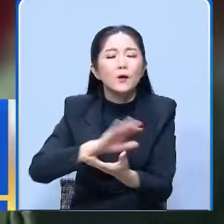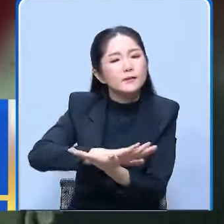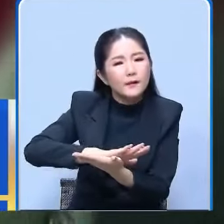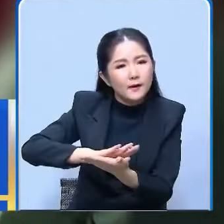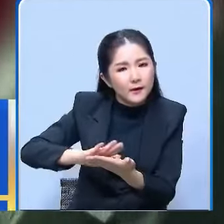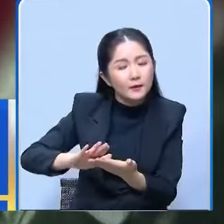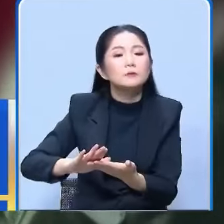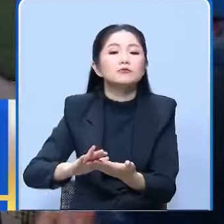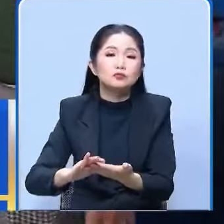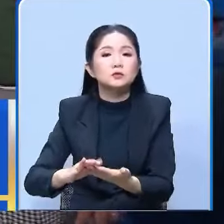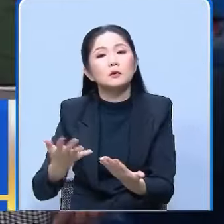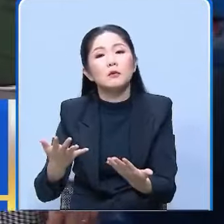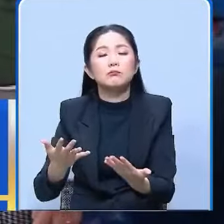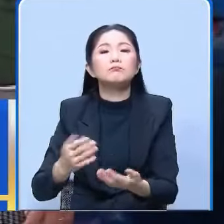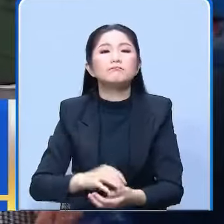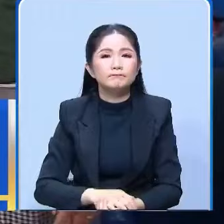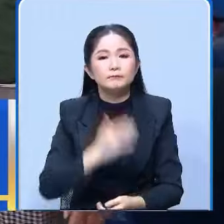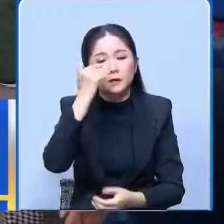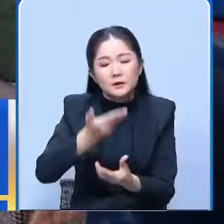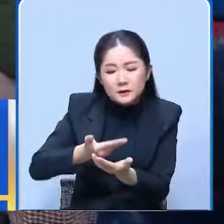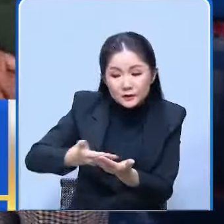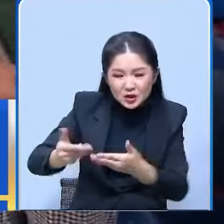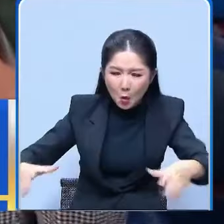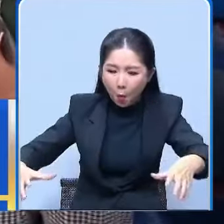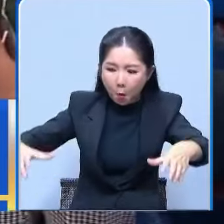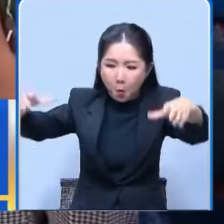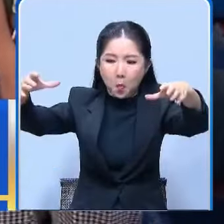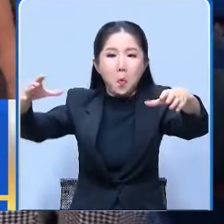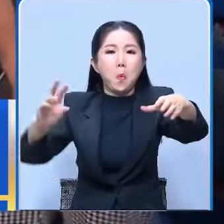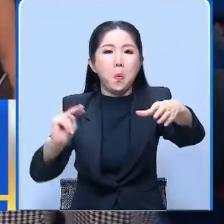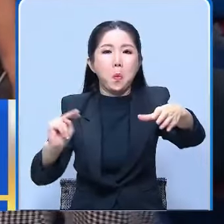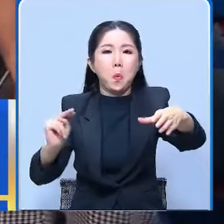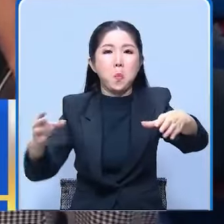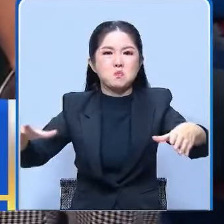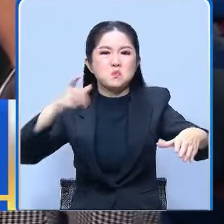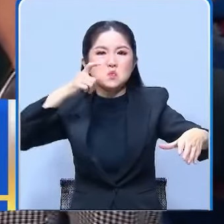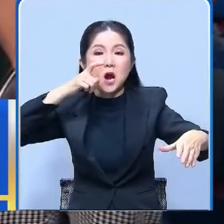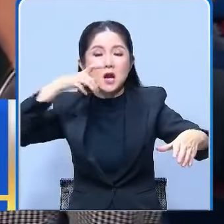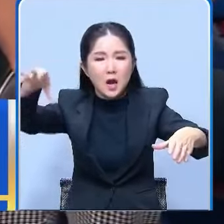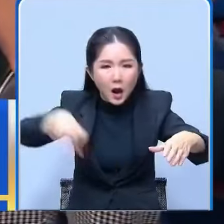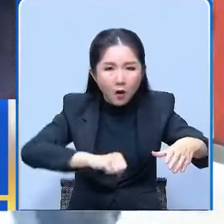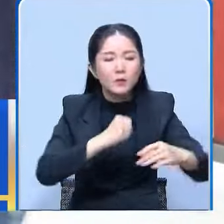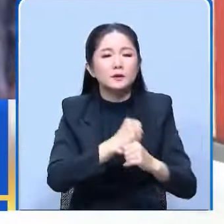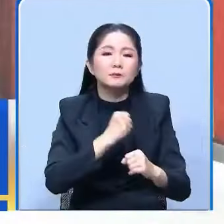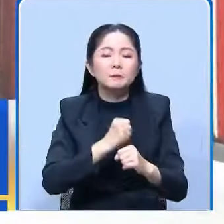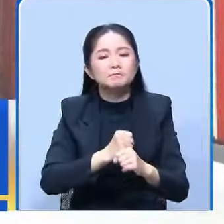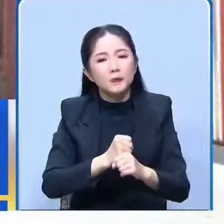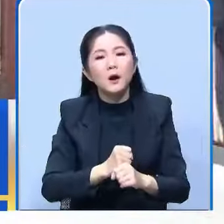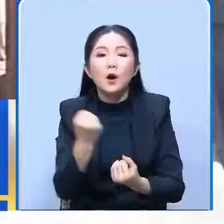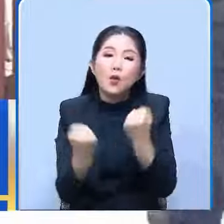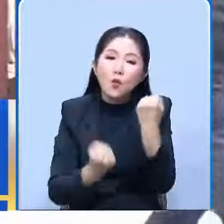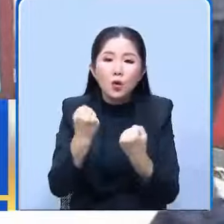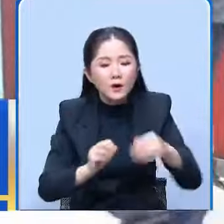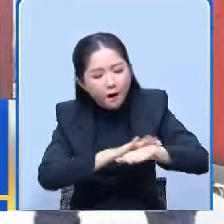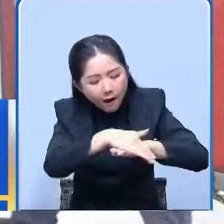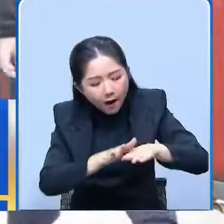างร้านจะสั่งซื้อสารตั้งต้นหรือว่าหัวเชื้อเป็นแกลลอนนะคะมาผสมเป็นน้ำยาที่ใช้ทำความสะอาดรถตามสูตรของทางร้านเอง